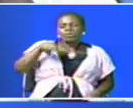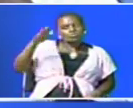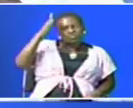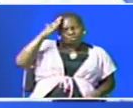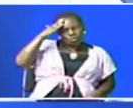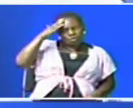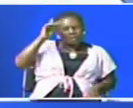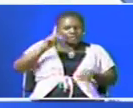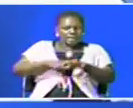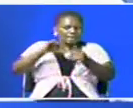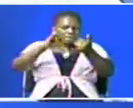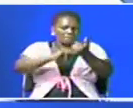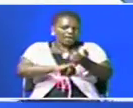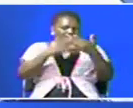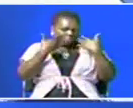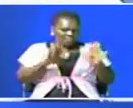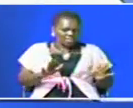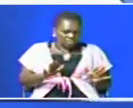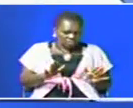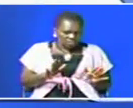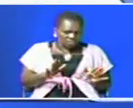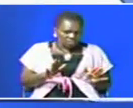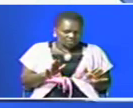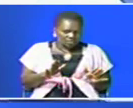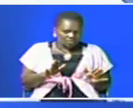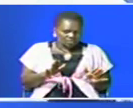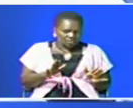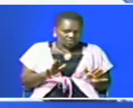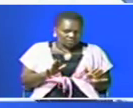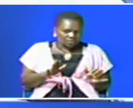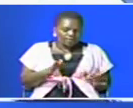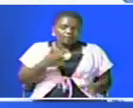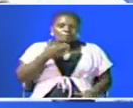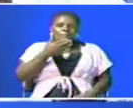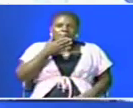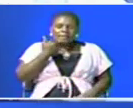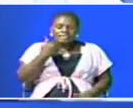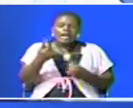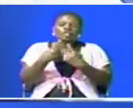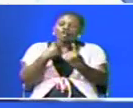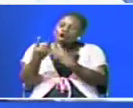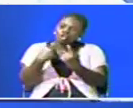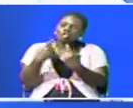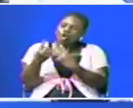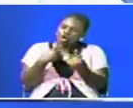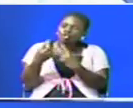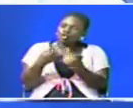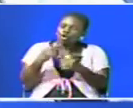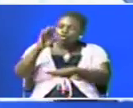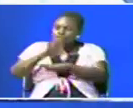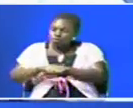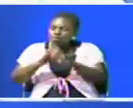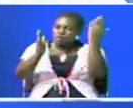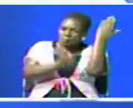Unajua ukishakuolewa ama ukioa unatakiwa usungumze mazuri yako na